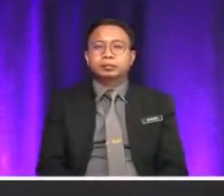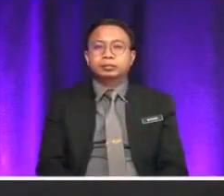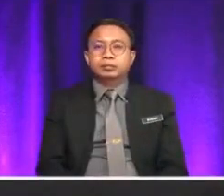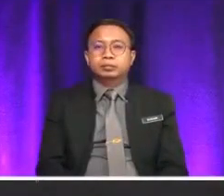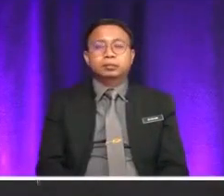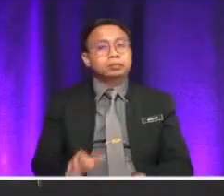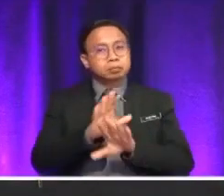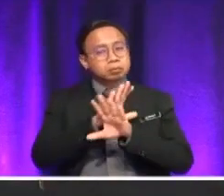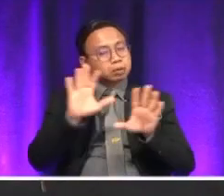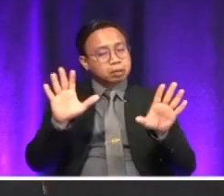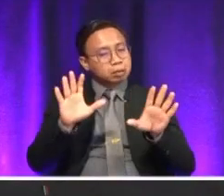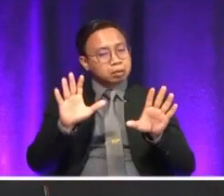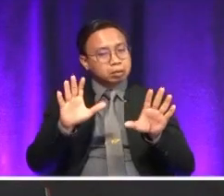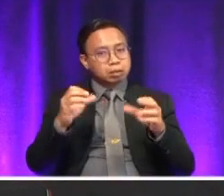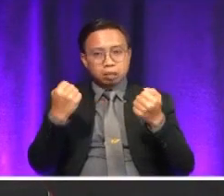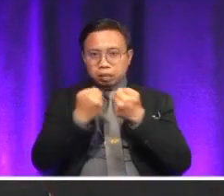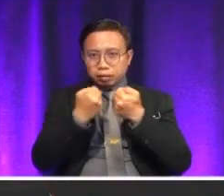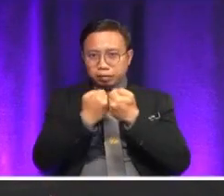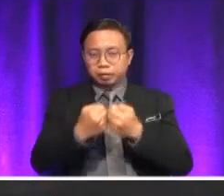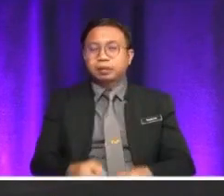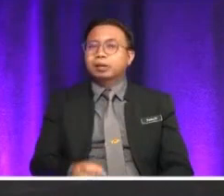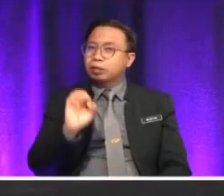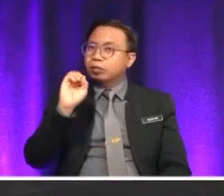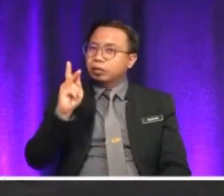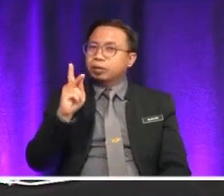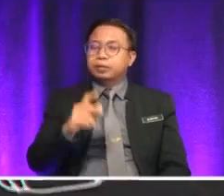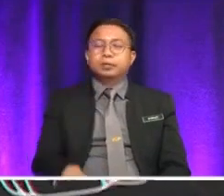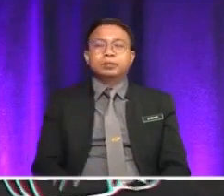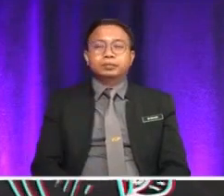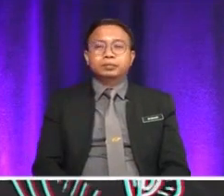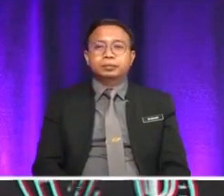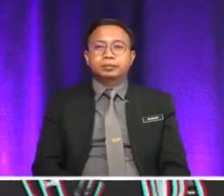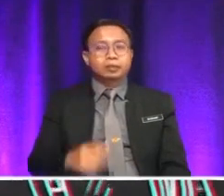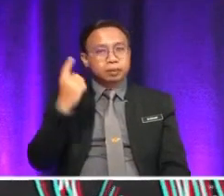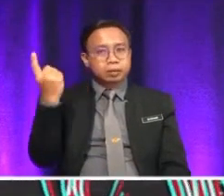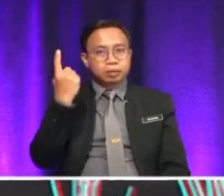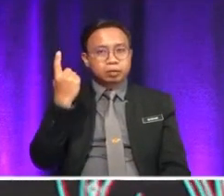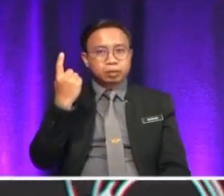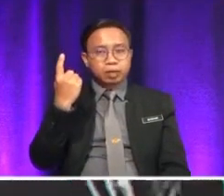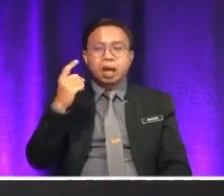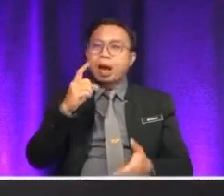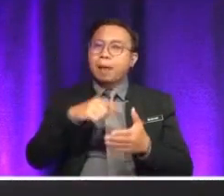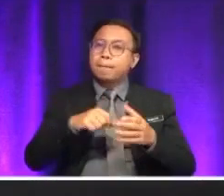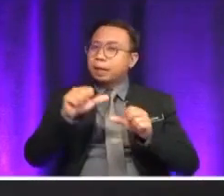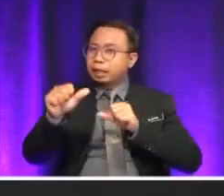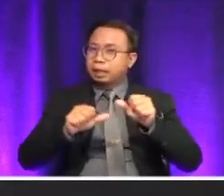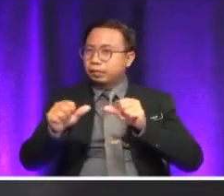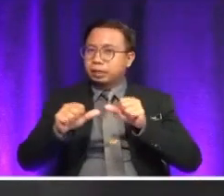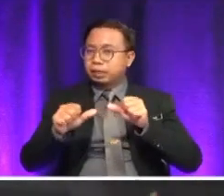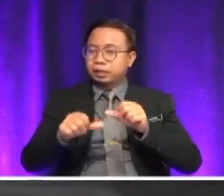Jarang bergaduh. Okay. Jarang bergaduh. Maknanya okeylah kan dekat rumah. Okey, selalunya kalau dekat rumah, apakah aktiviti